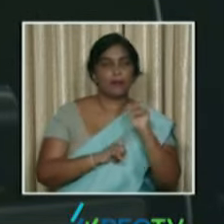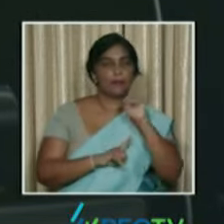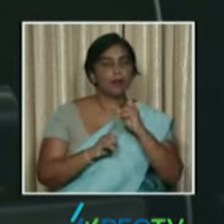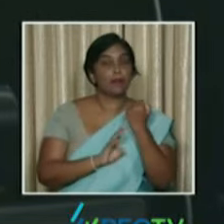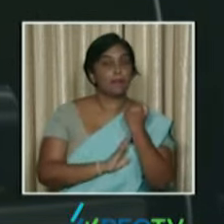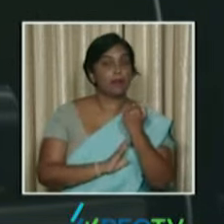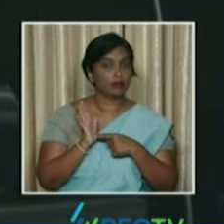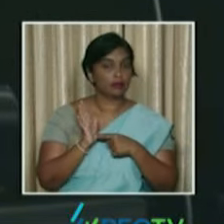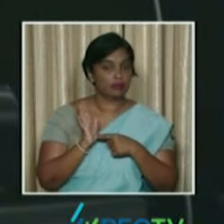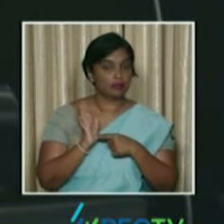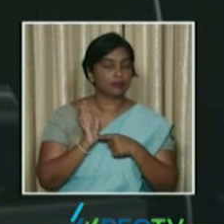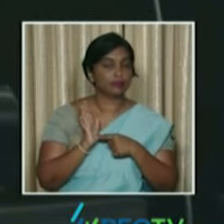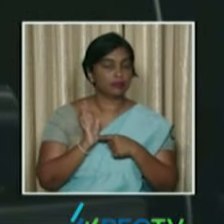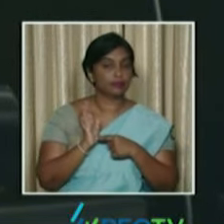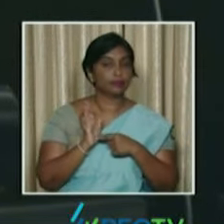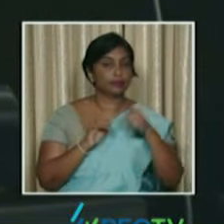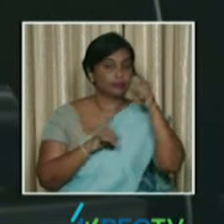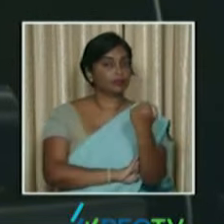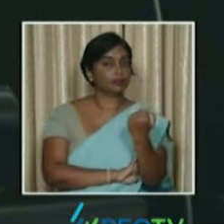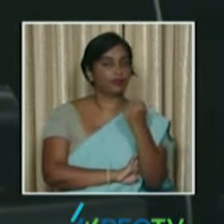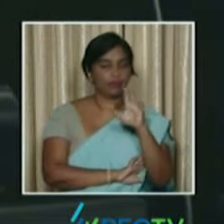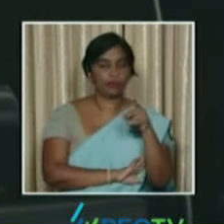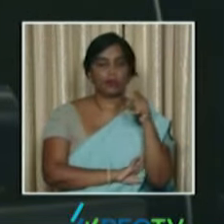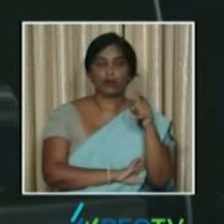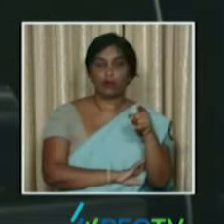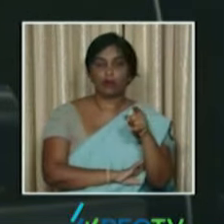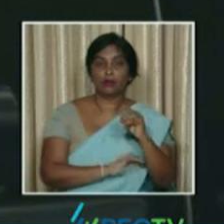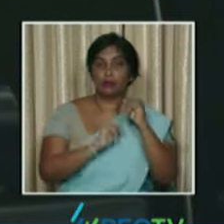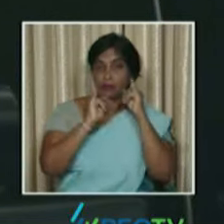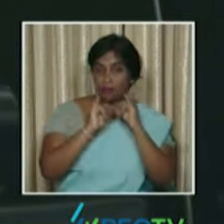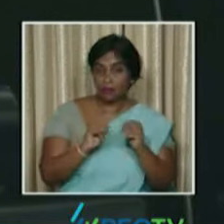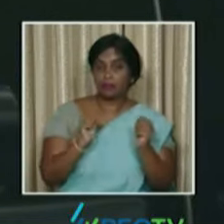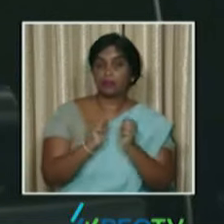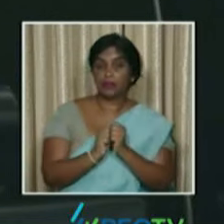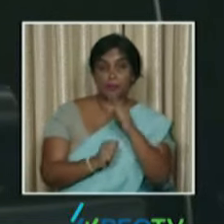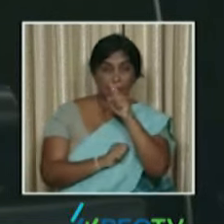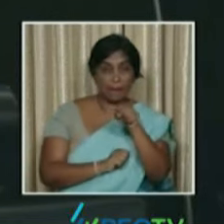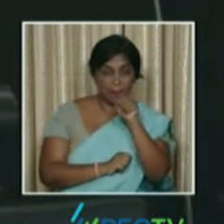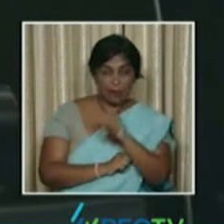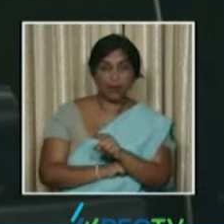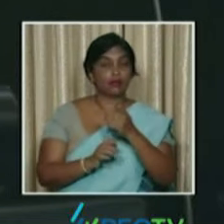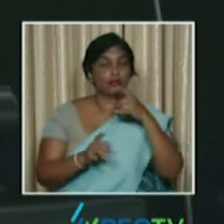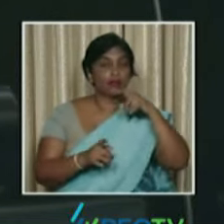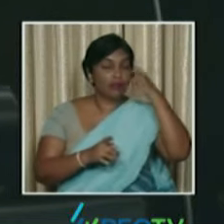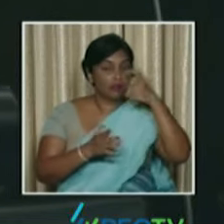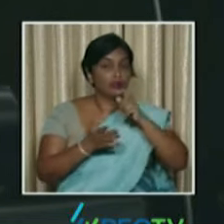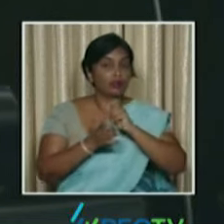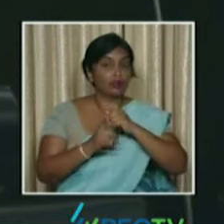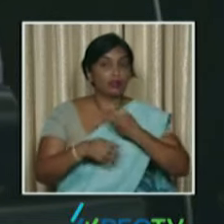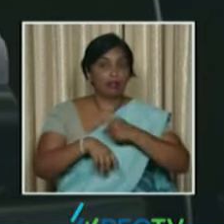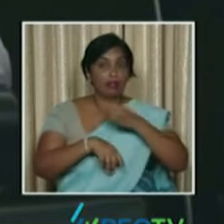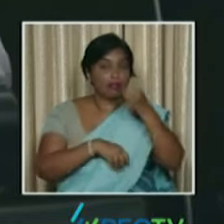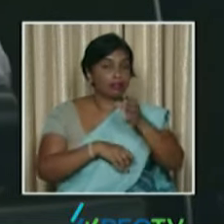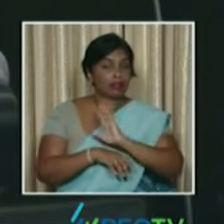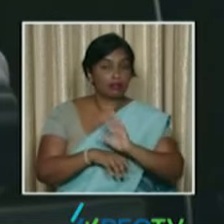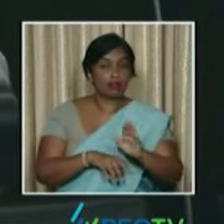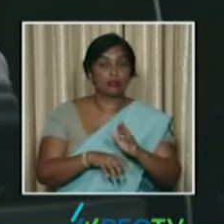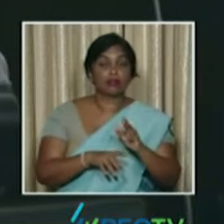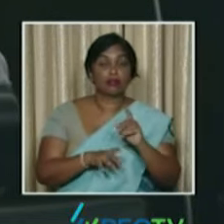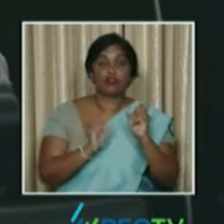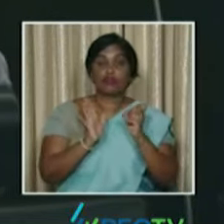බලතලා වරප්‍රසාද පනතේ. මේ ඔබතුමාට බලය තියෙනවා මේ විසමාචාරය කර මේ වැරද්ද කර මේ සාක්ෂි සටහන් දෙන්න ඉඩ නොදිච්ච කෝප්